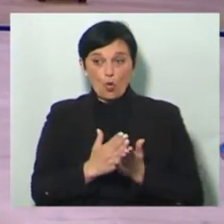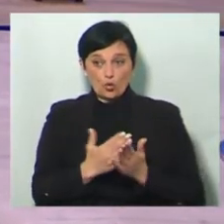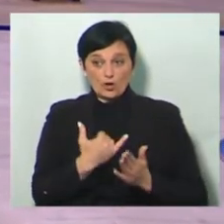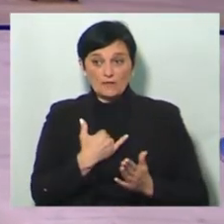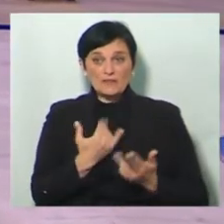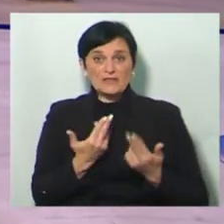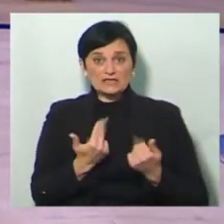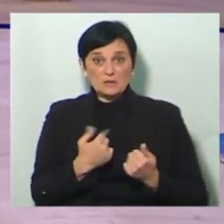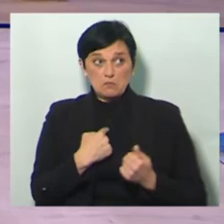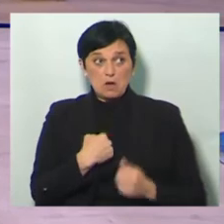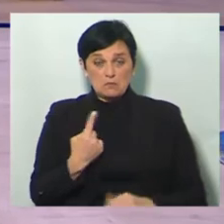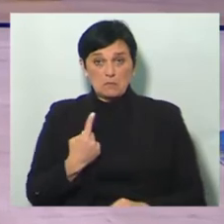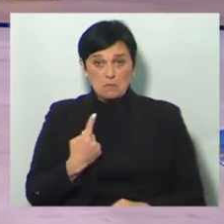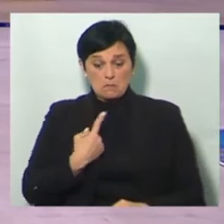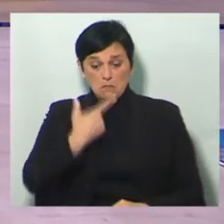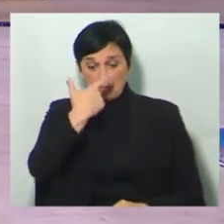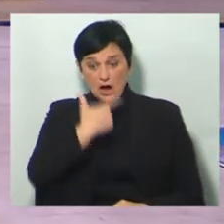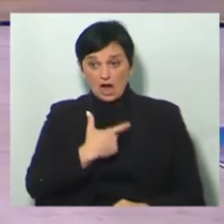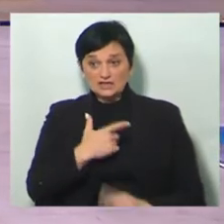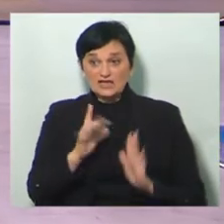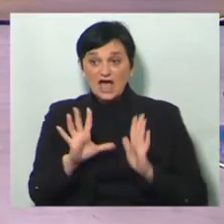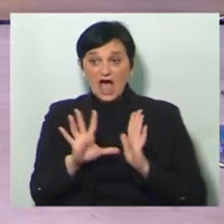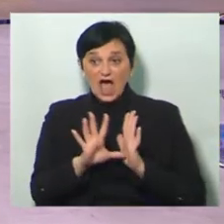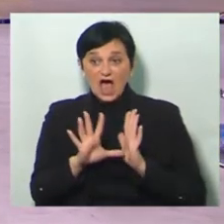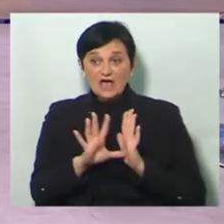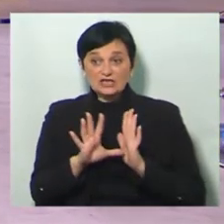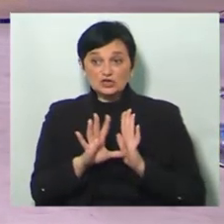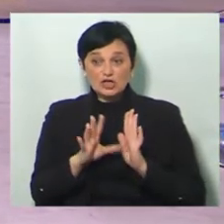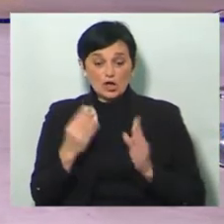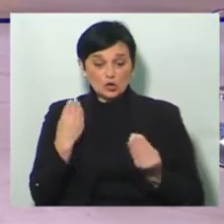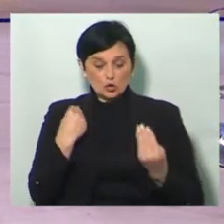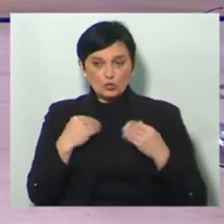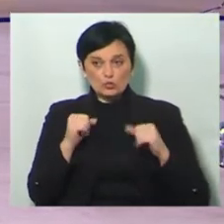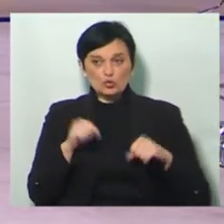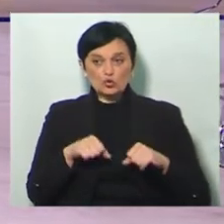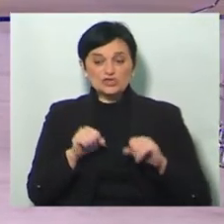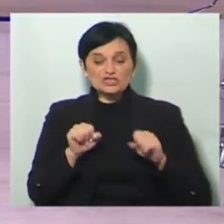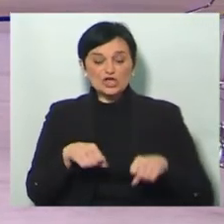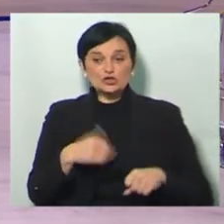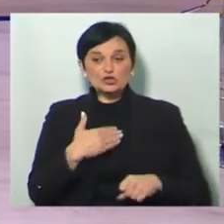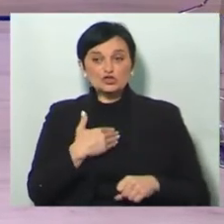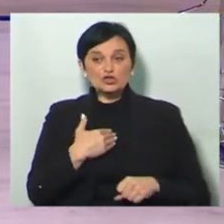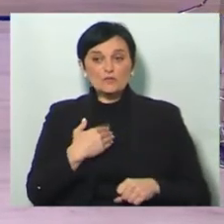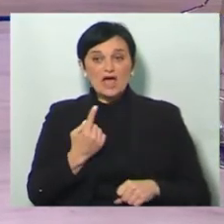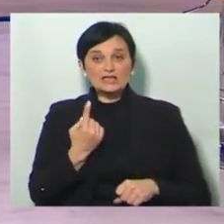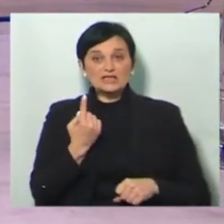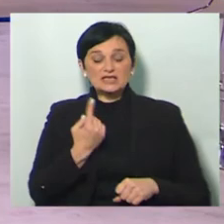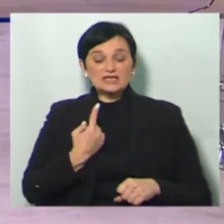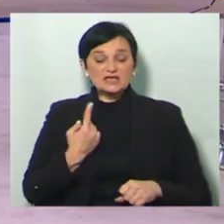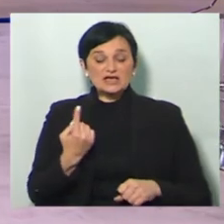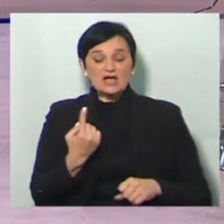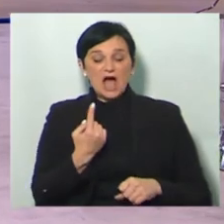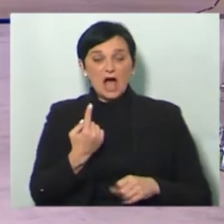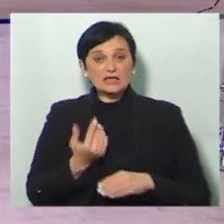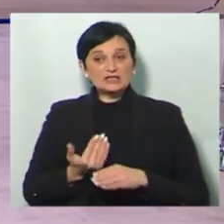დიახმე მარტო ვარ და ეს ელექტრომოწყობილობა შეიძლება აღმოჩნდეს საშუალება ჩემი განმარტოებისთვის